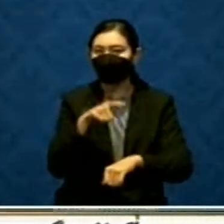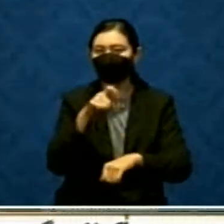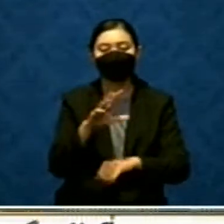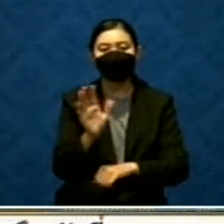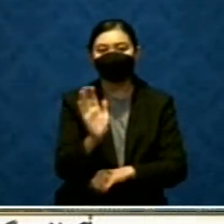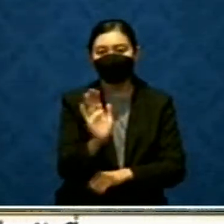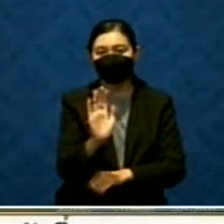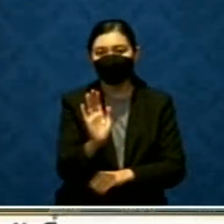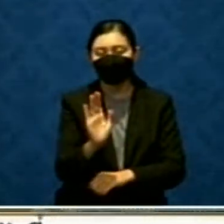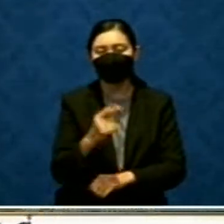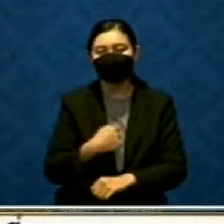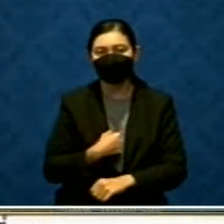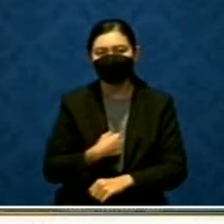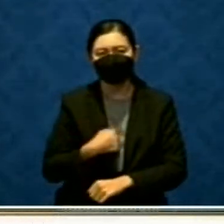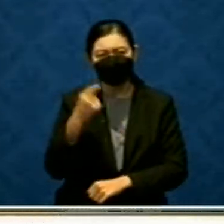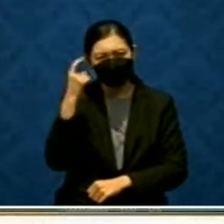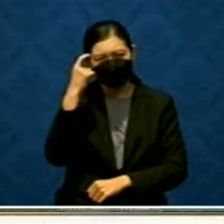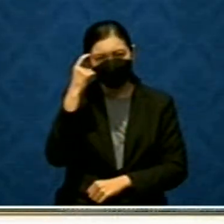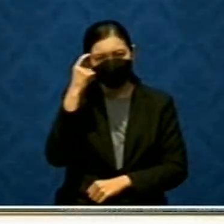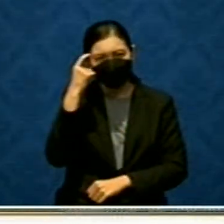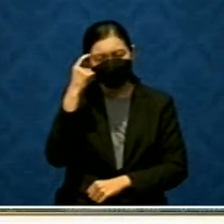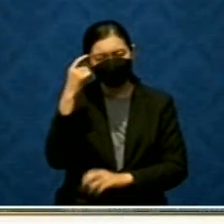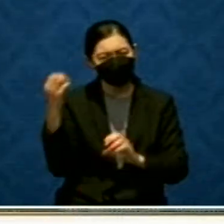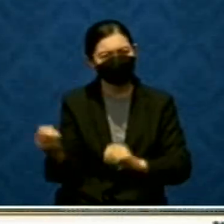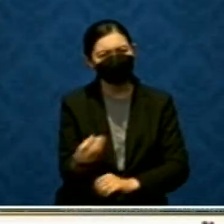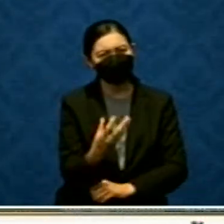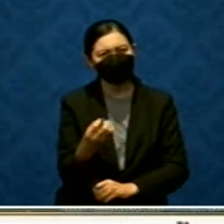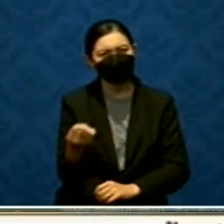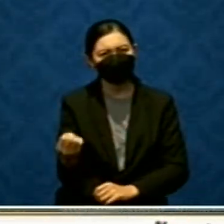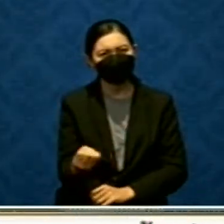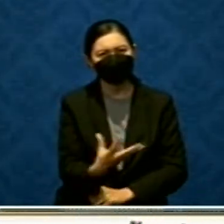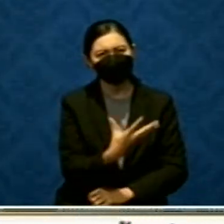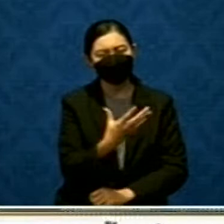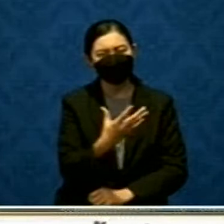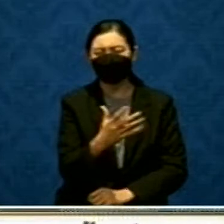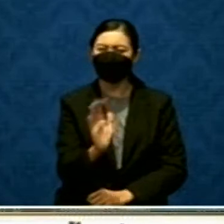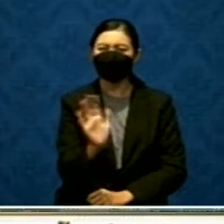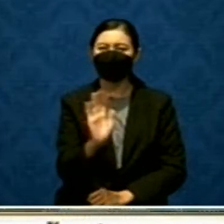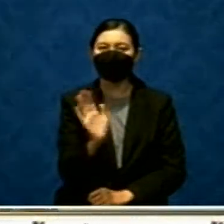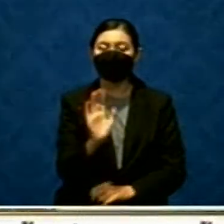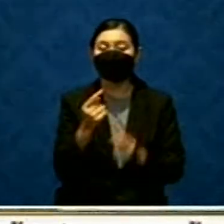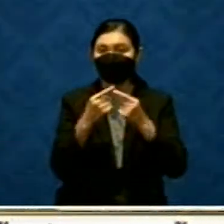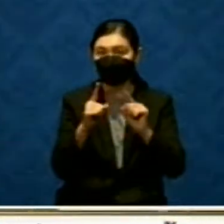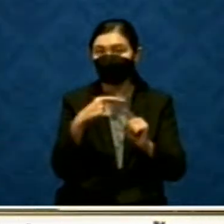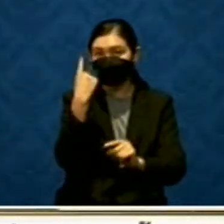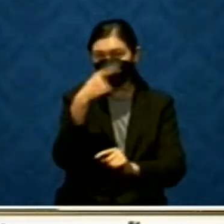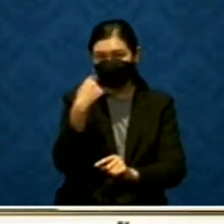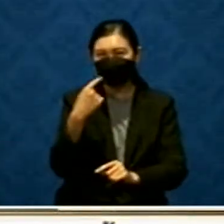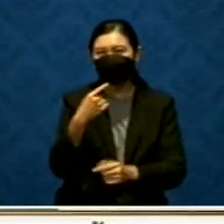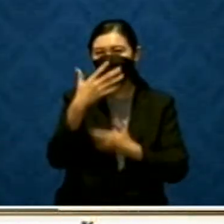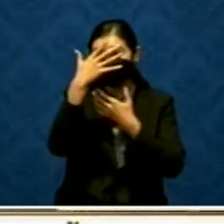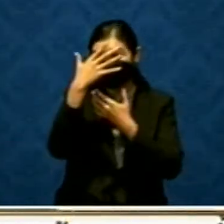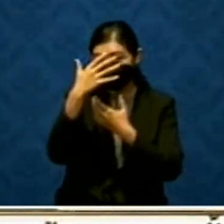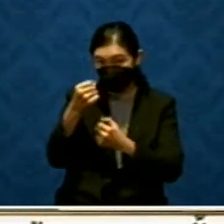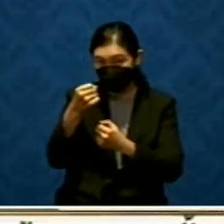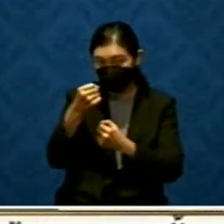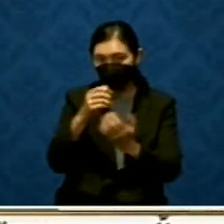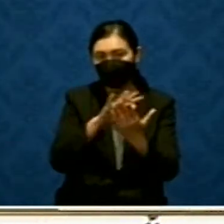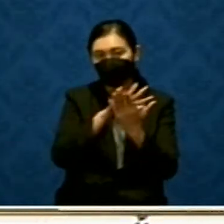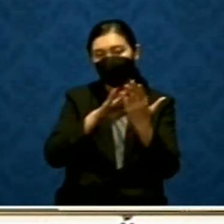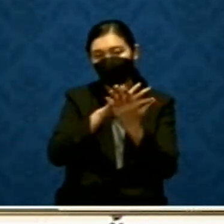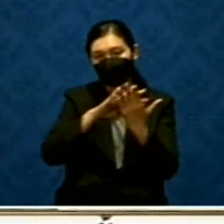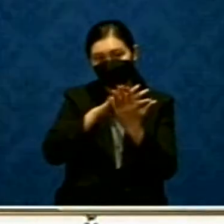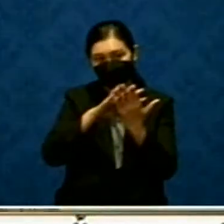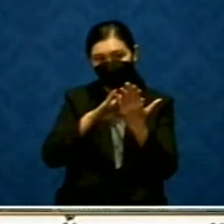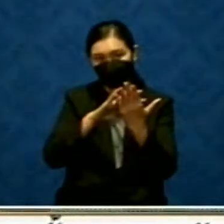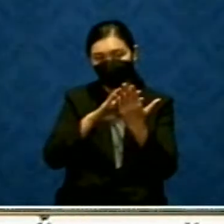มก็คิดว่าไม่ฉายดีกว่านะครับแต่ก็ขอให้ถ้าท่านที่สนใจเนี่ยนะครับก็สแกน QR code ได้นะ